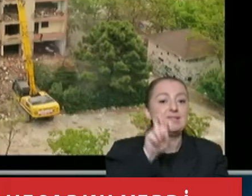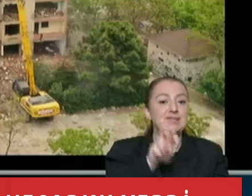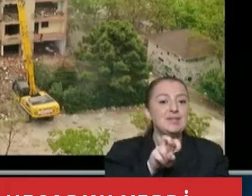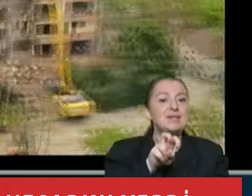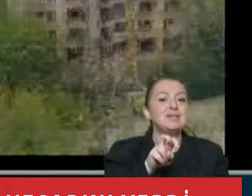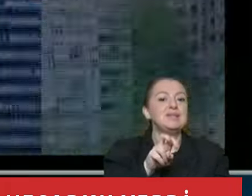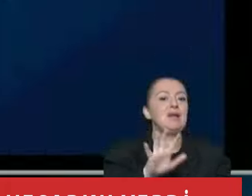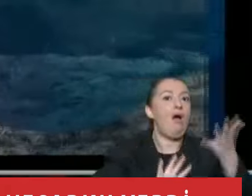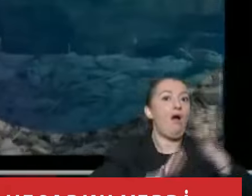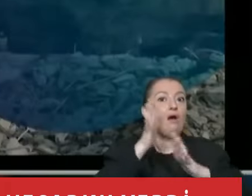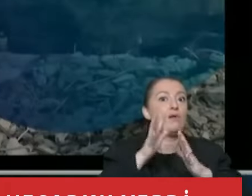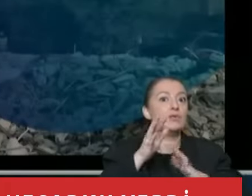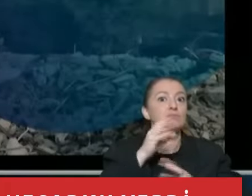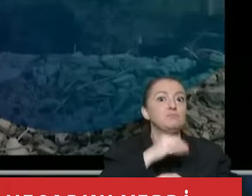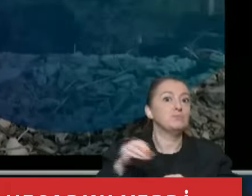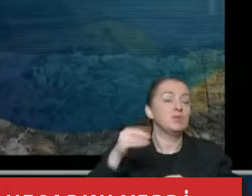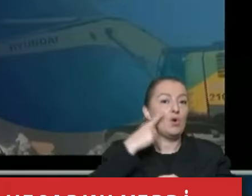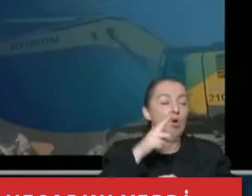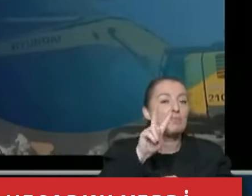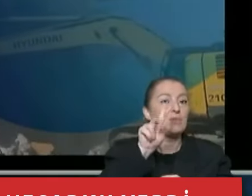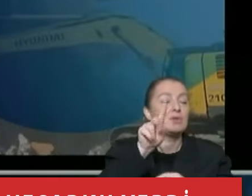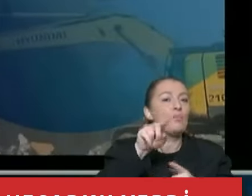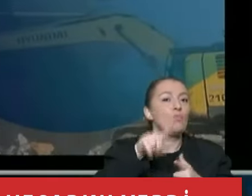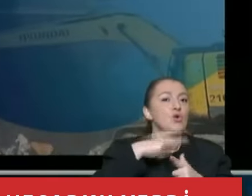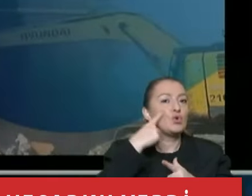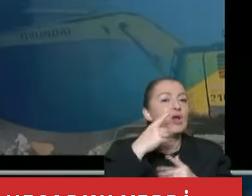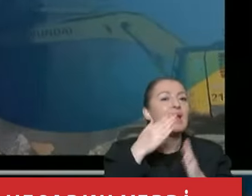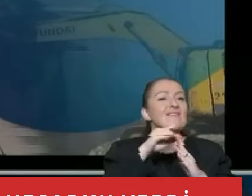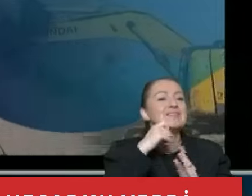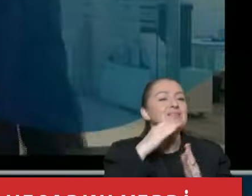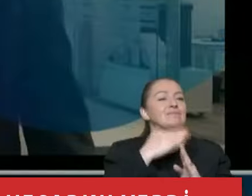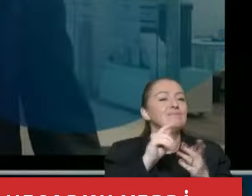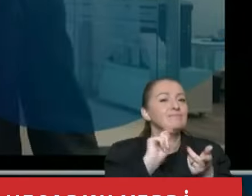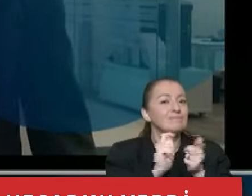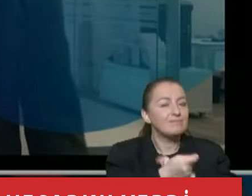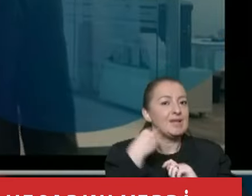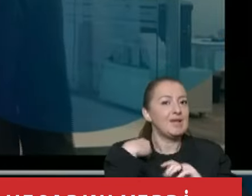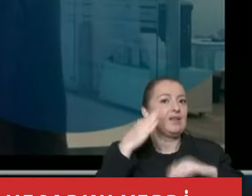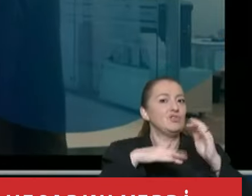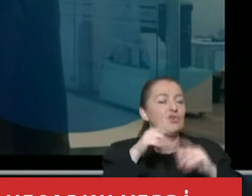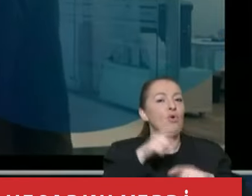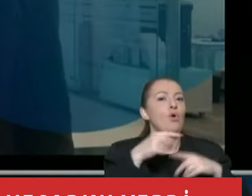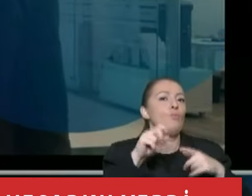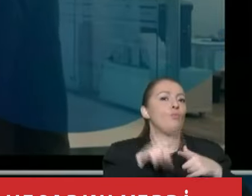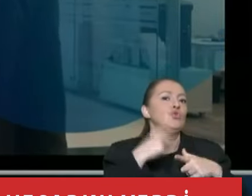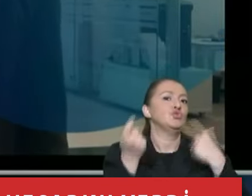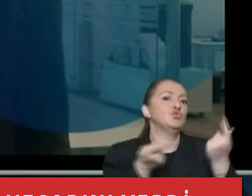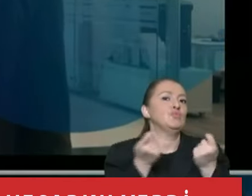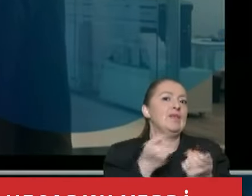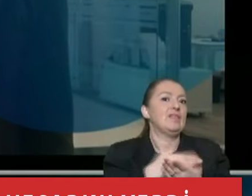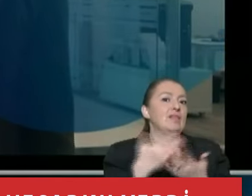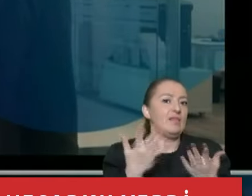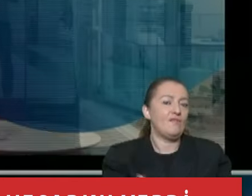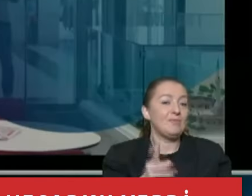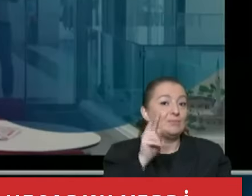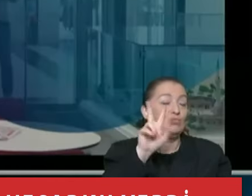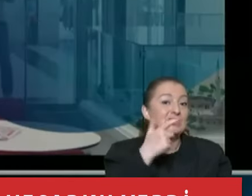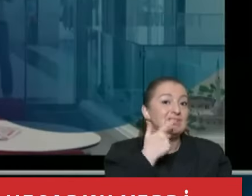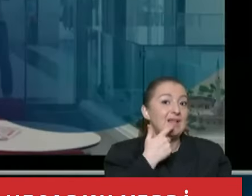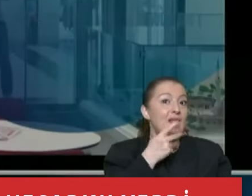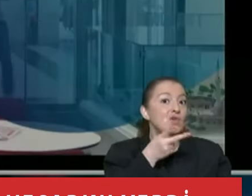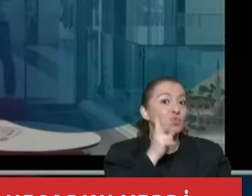kapsayan 21 proje alanında kentsel dönüşüm proje çalışmalarımızda devam etmektedir 2023 yılı